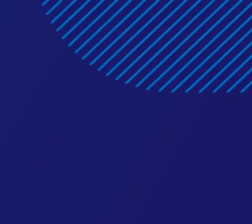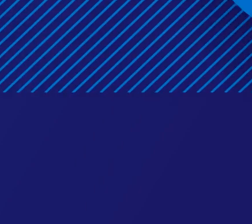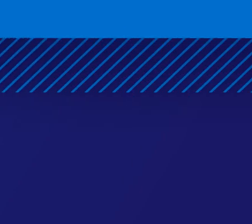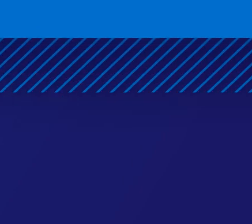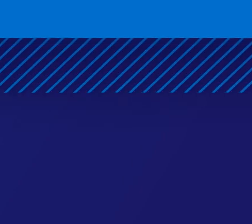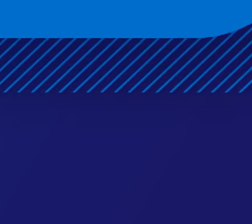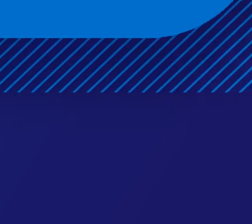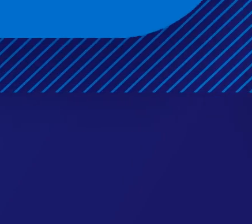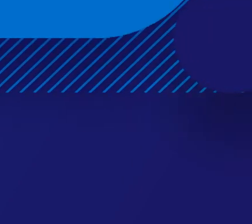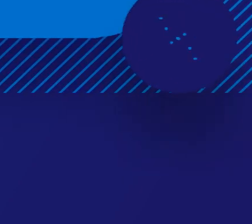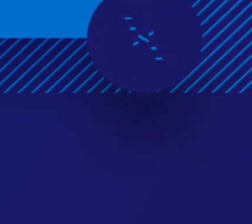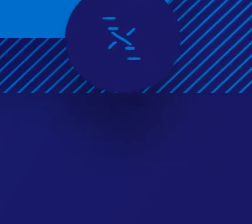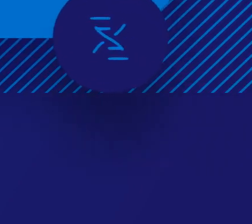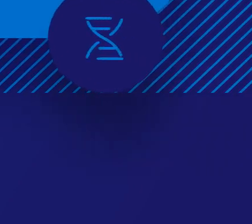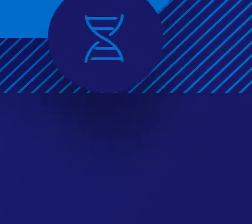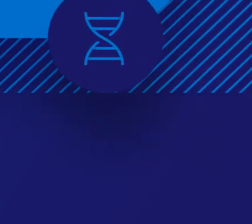bu